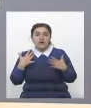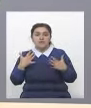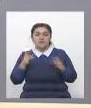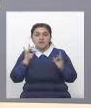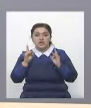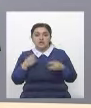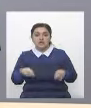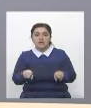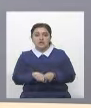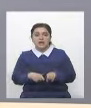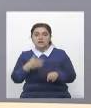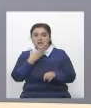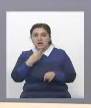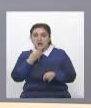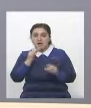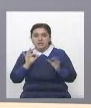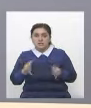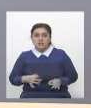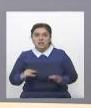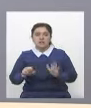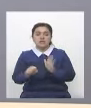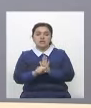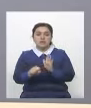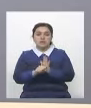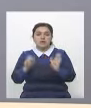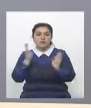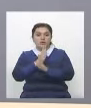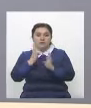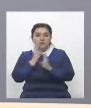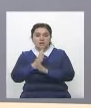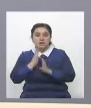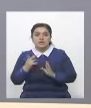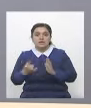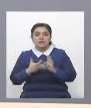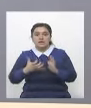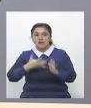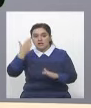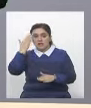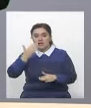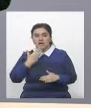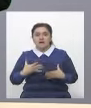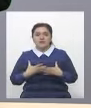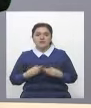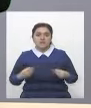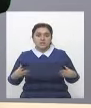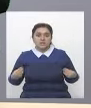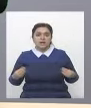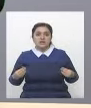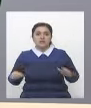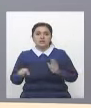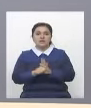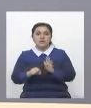выразительно звучат такие «красота осенней и зимней природы», «недостатки лета и